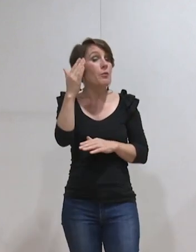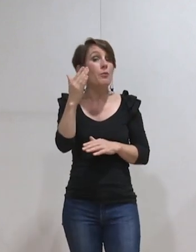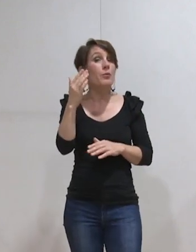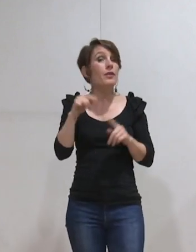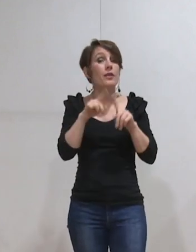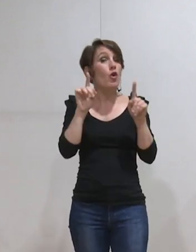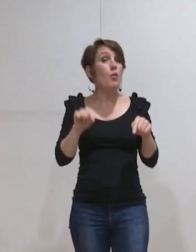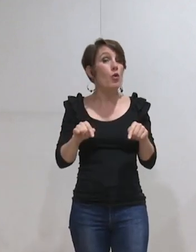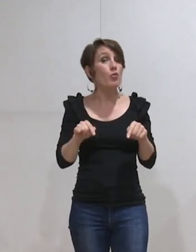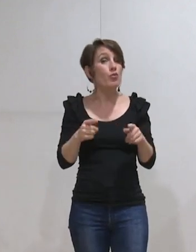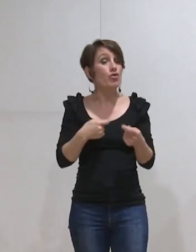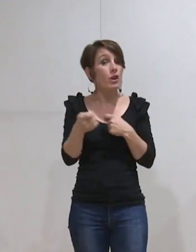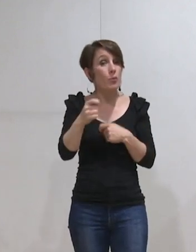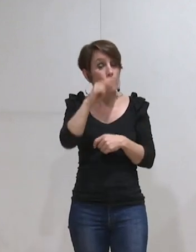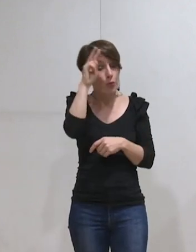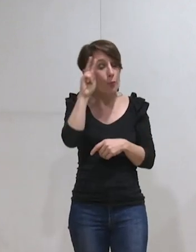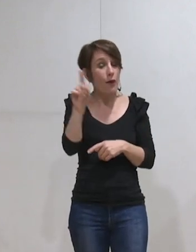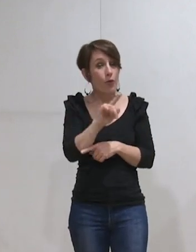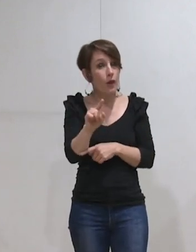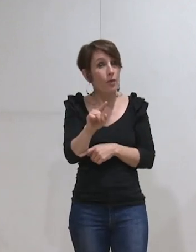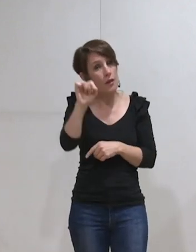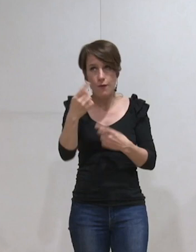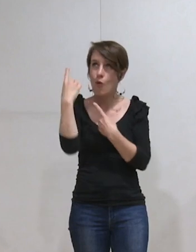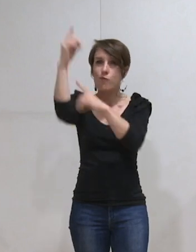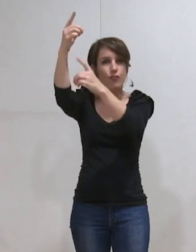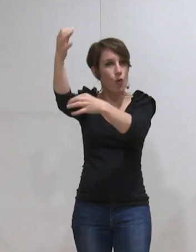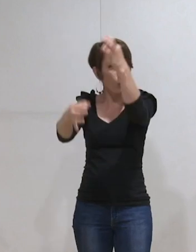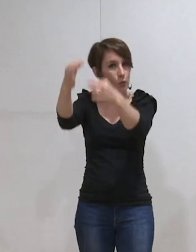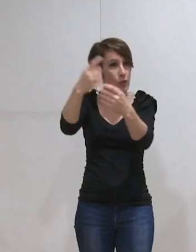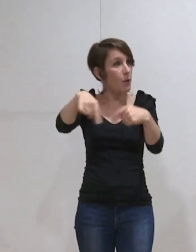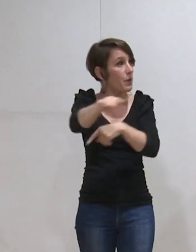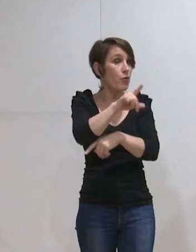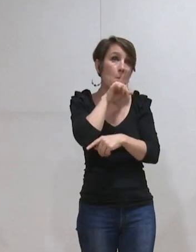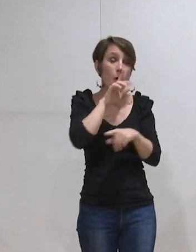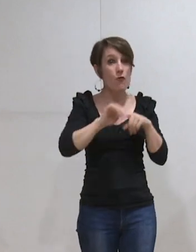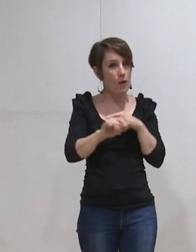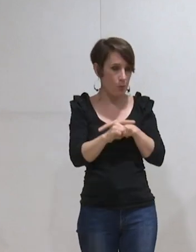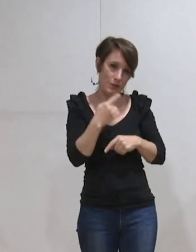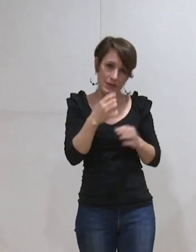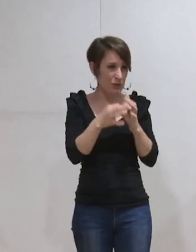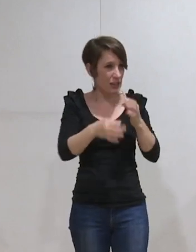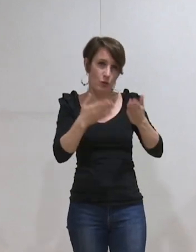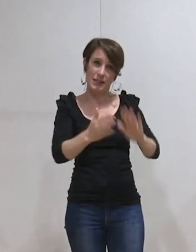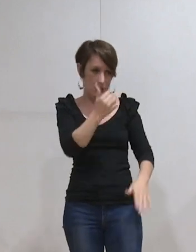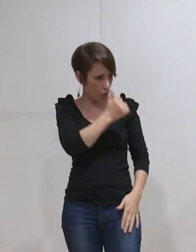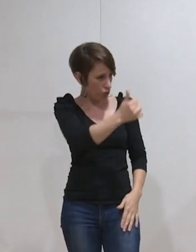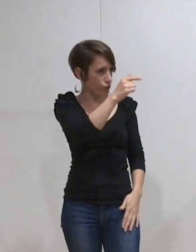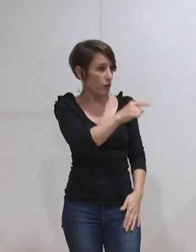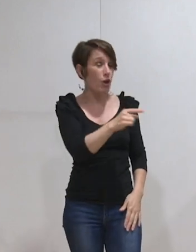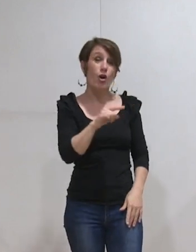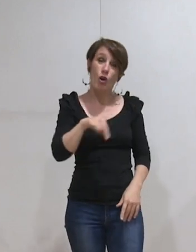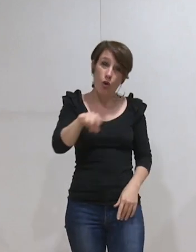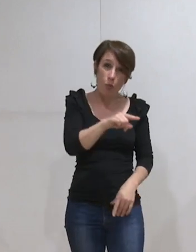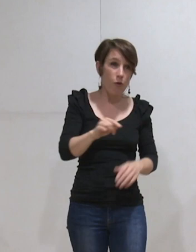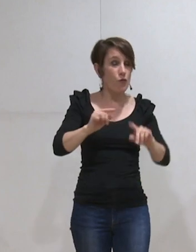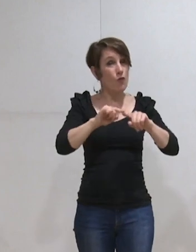les tribunaux hein mais comme vous l'avez pas fait bah ce sont vos décisions vous avez augmenté de 6,9 millions d'euros le